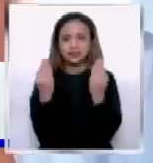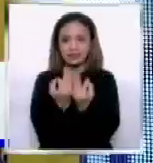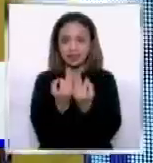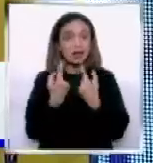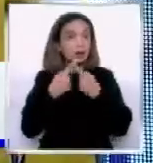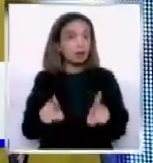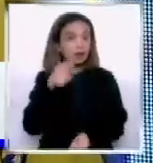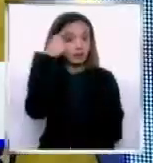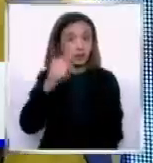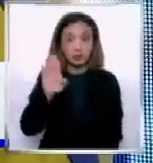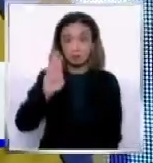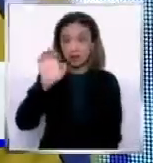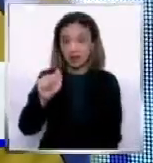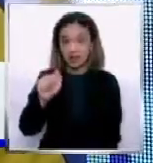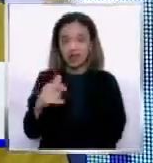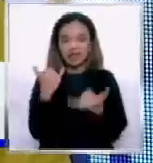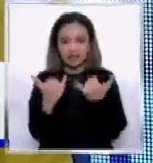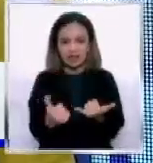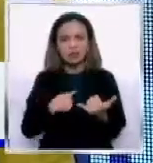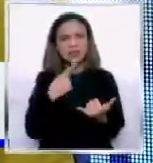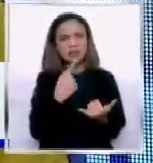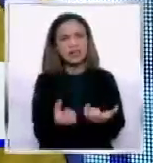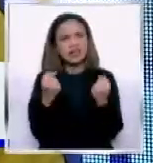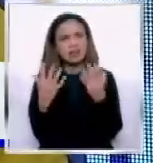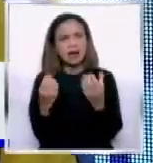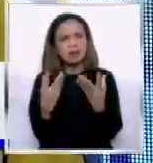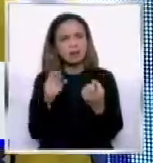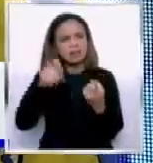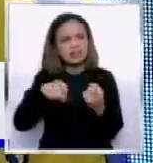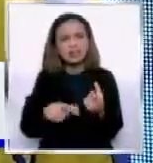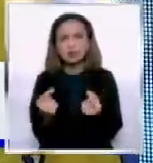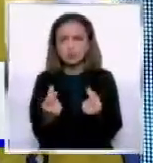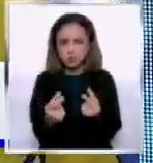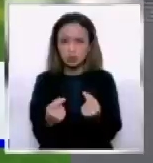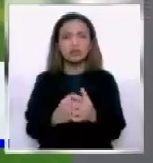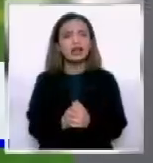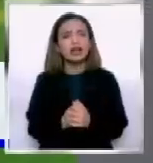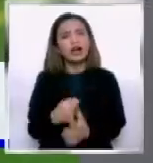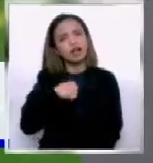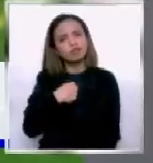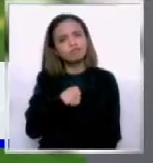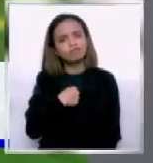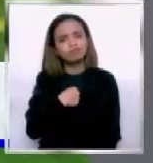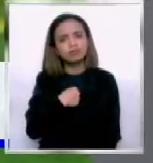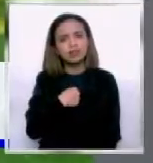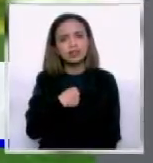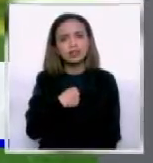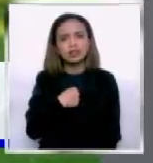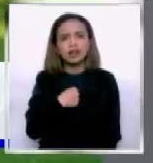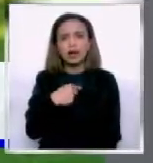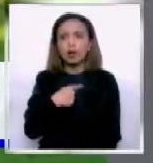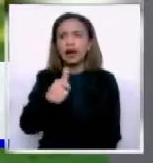Bea. Sa ngayon, sinabi ko nga parang ang dami ko pang gagawin. Parang ayoko naman na hindi i-prioritize yung family ko kapag nandiyan